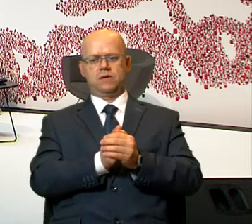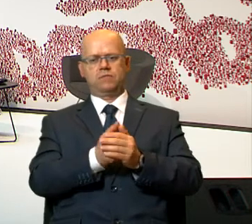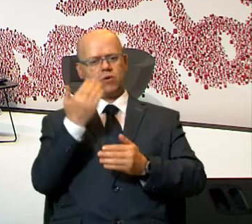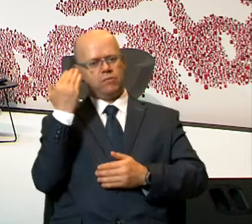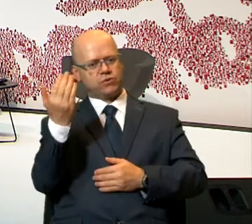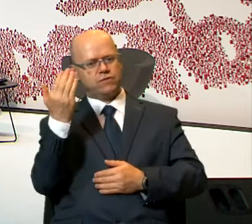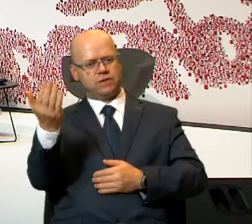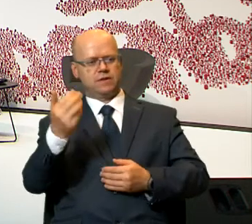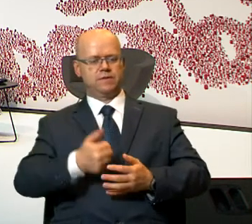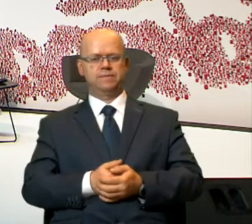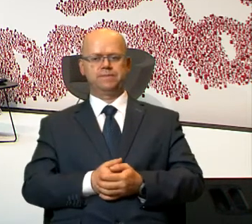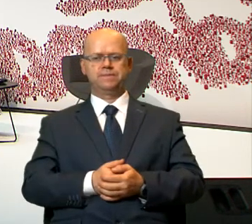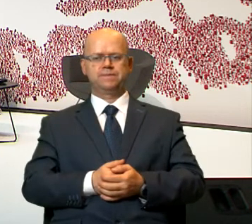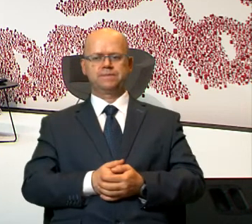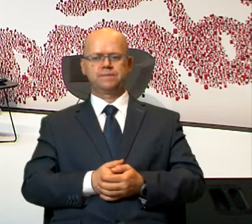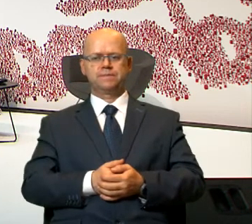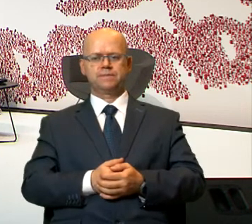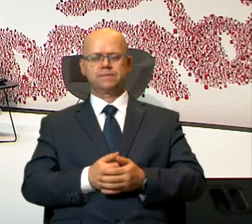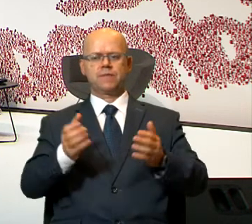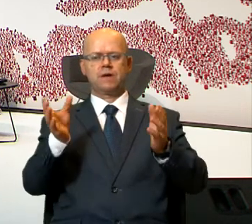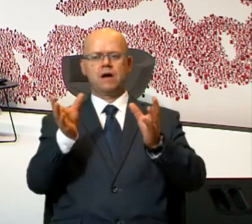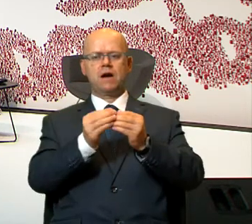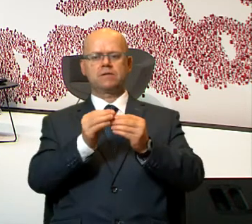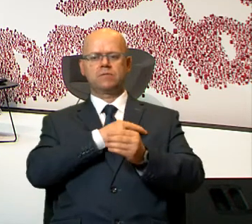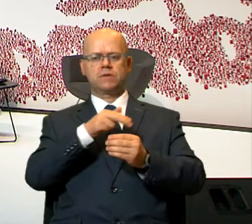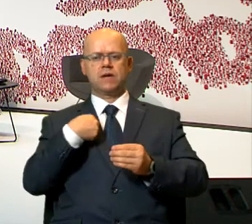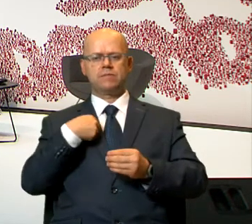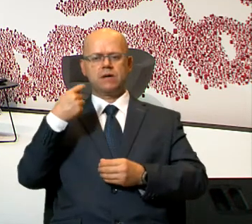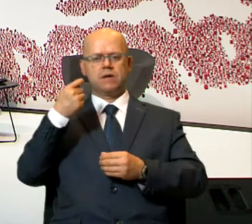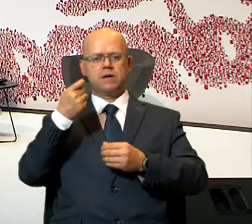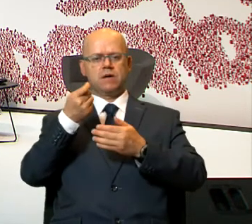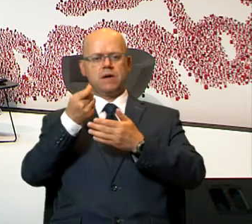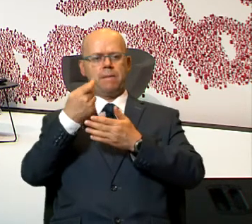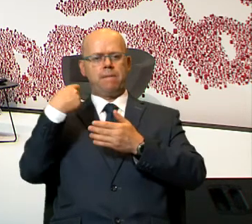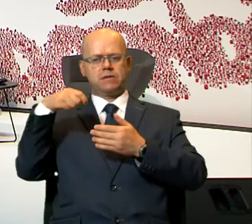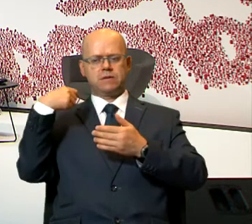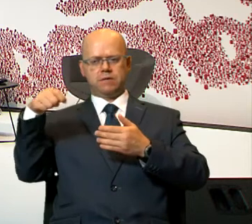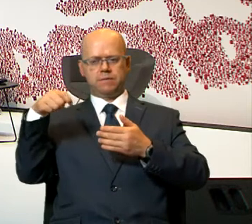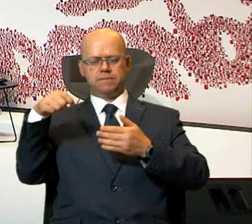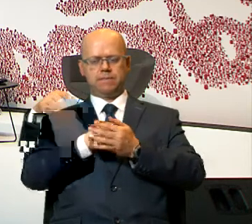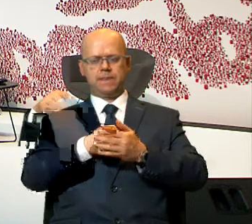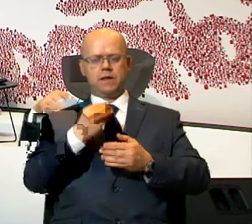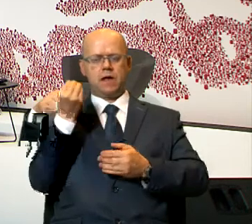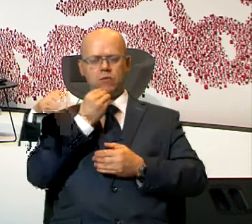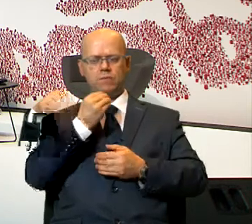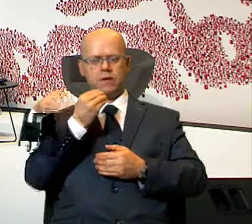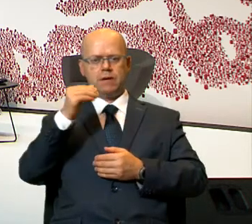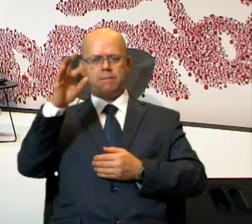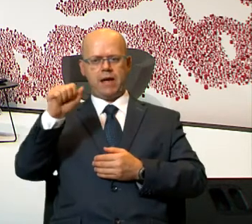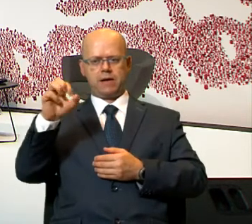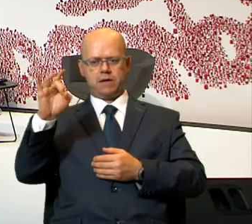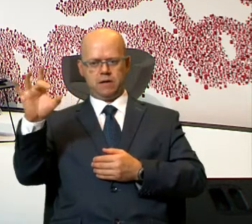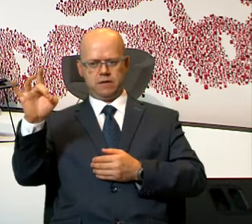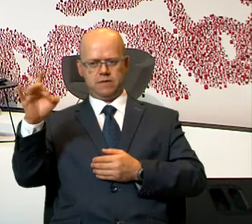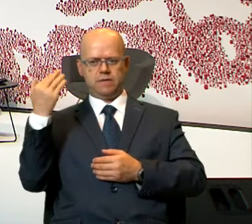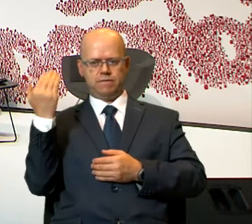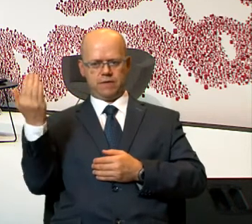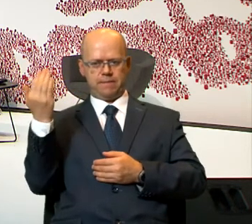przywitać. Jest z nami pani wiceprezydent Parlamentu Europejskiego, pani Nicola Beer, którą bardzo serdecznie